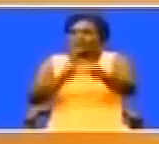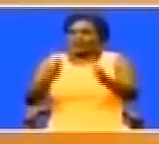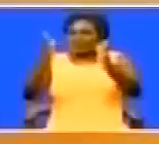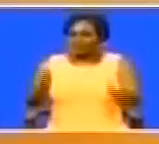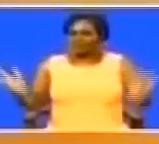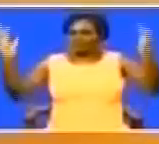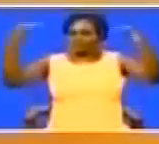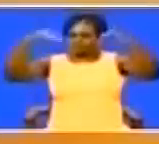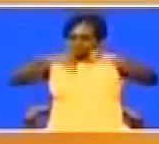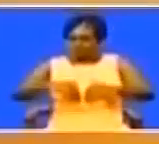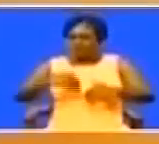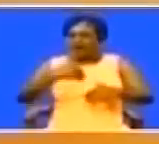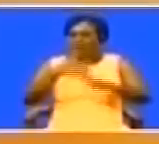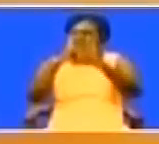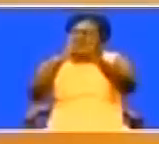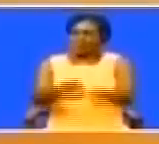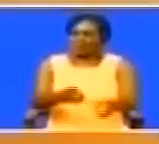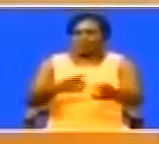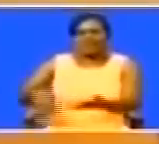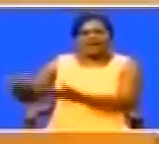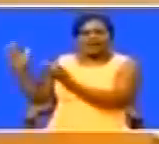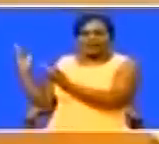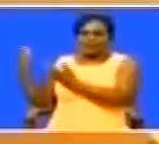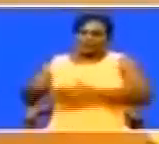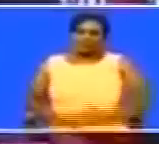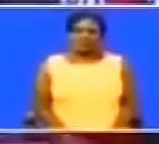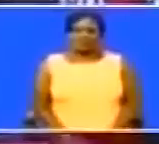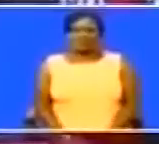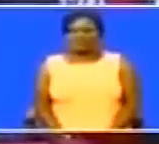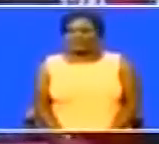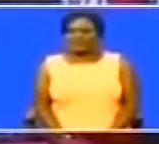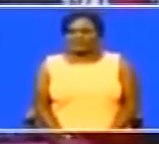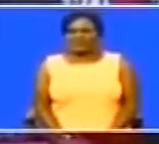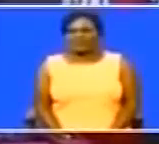alihudhuria mkutano huo na kutuandalia taarifa ifuatayo.